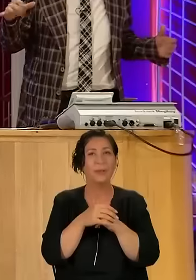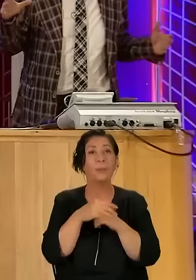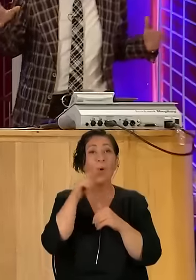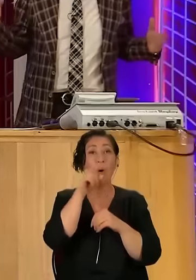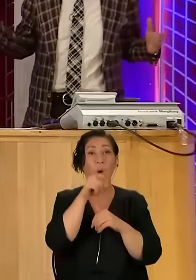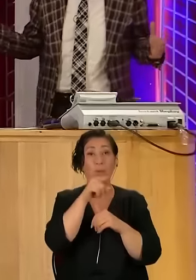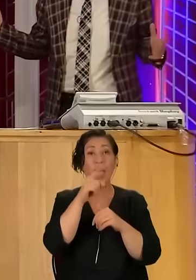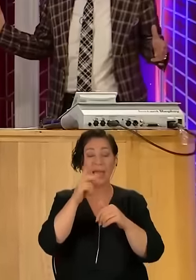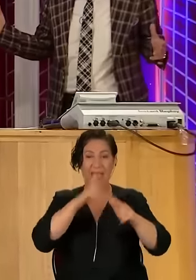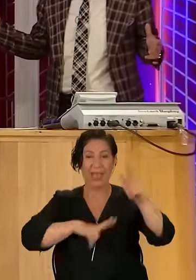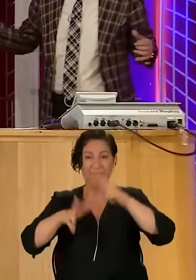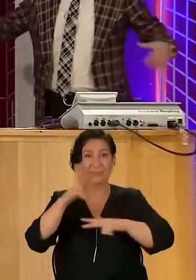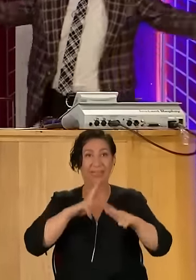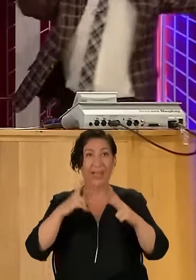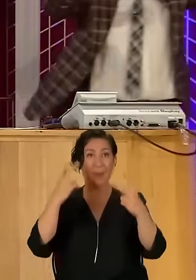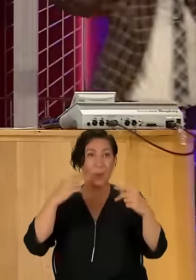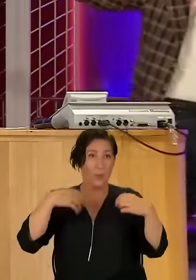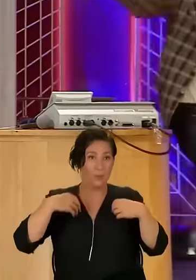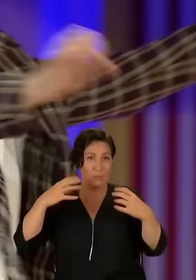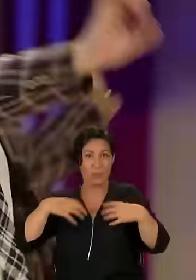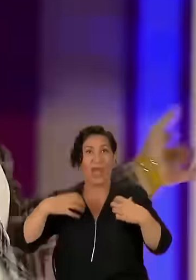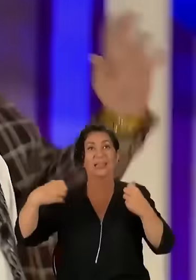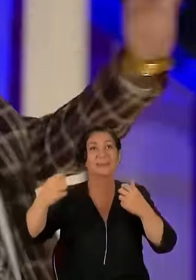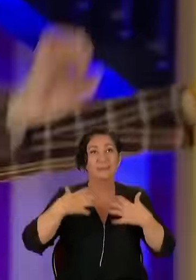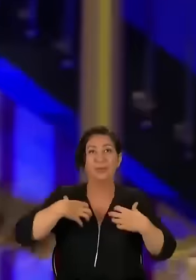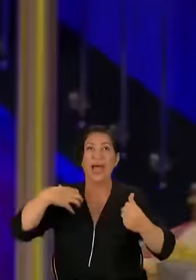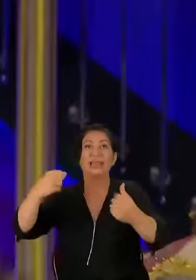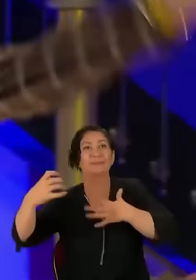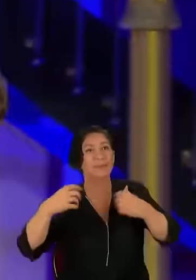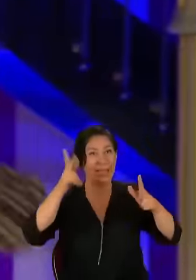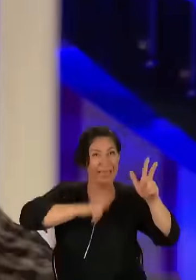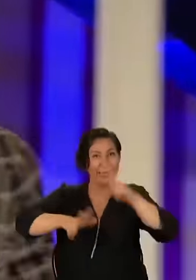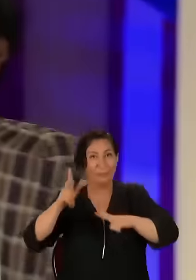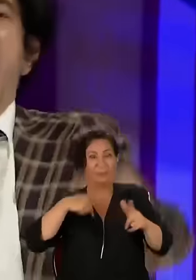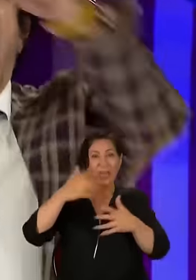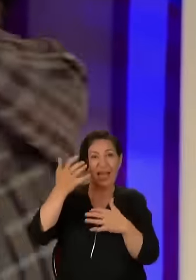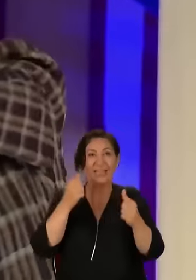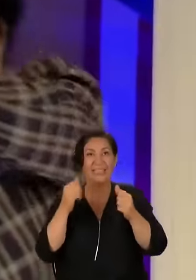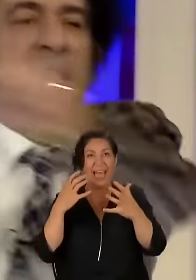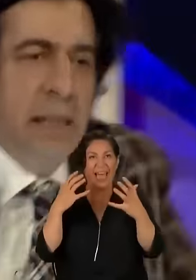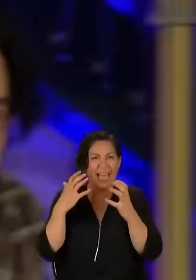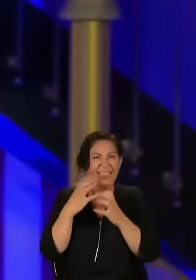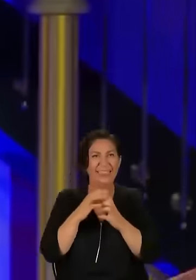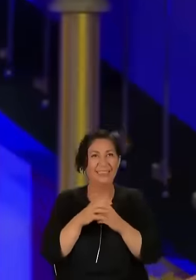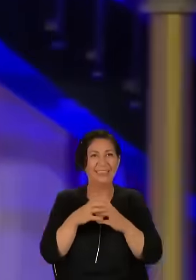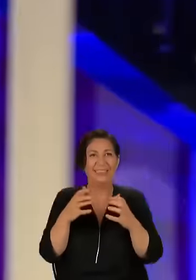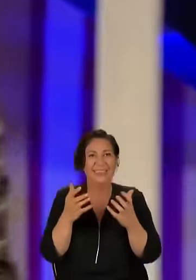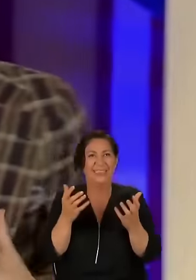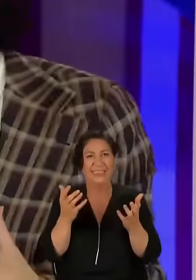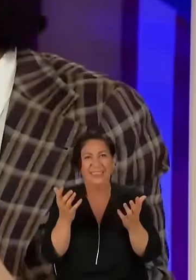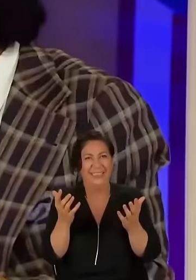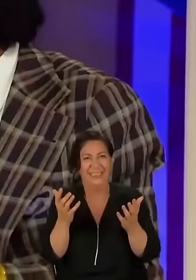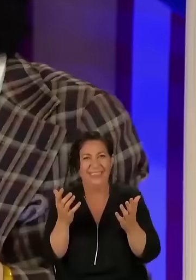Orada elbiseleri tanıtıyor. Bunu da alın, bunu da alın, bunu da giyin, bunu da al.